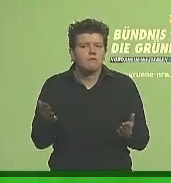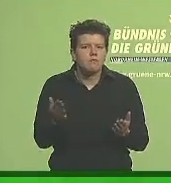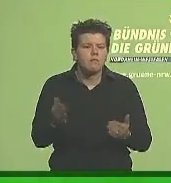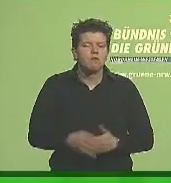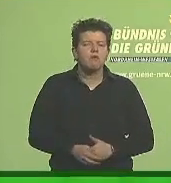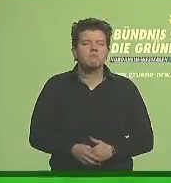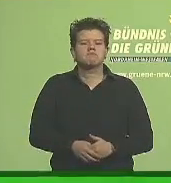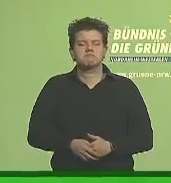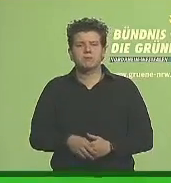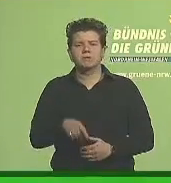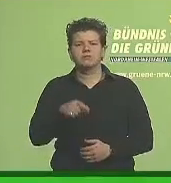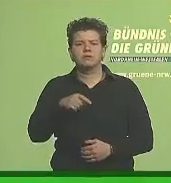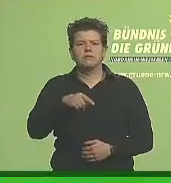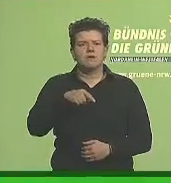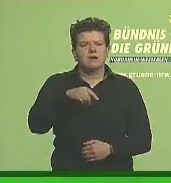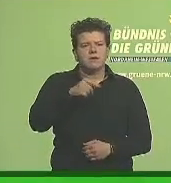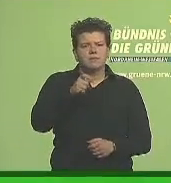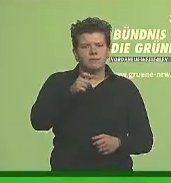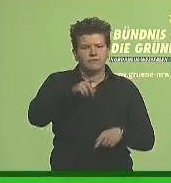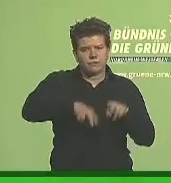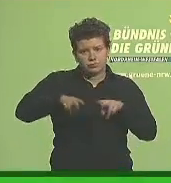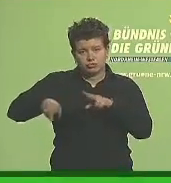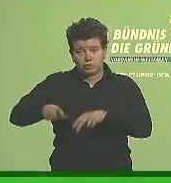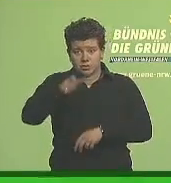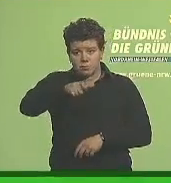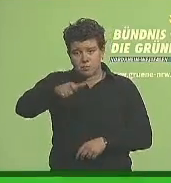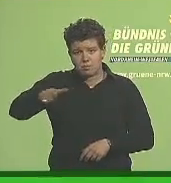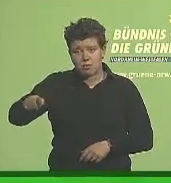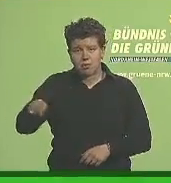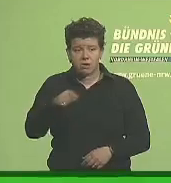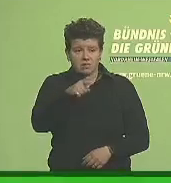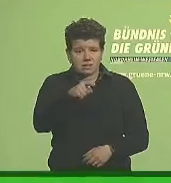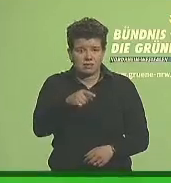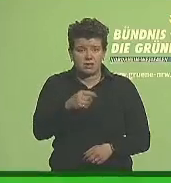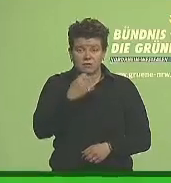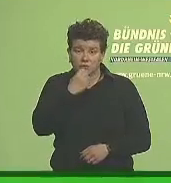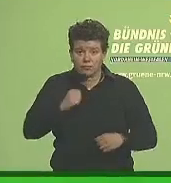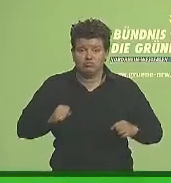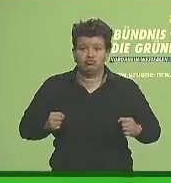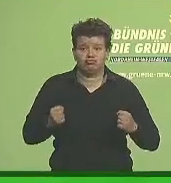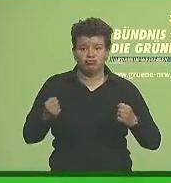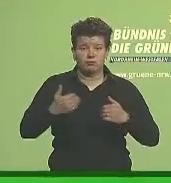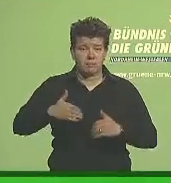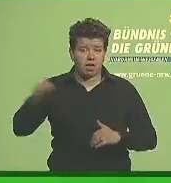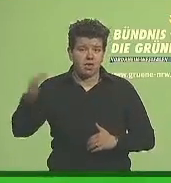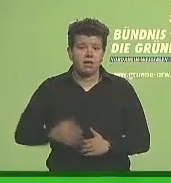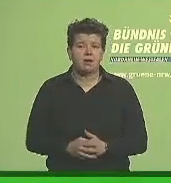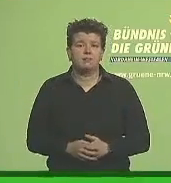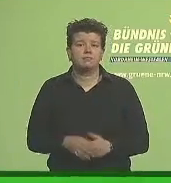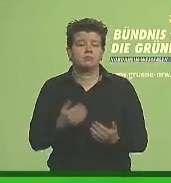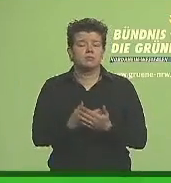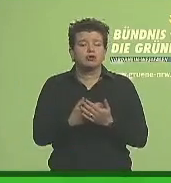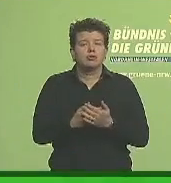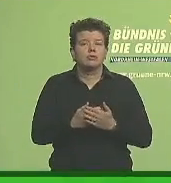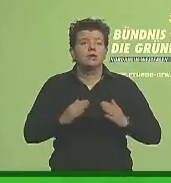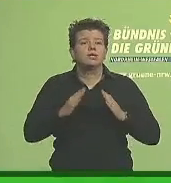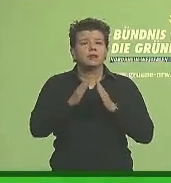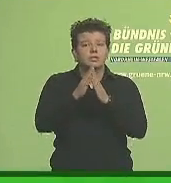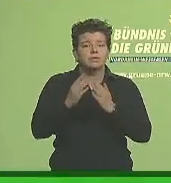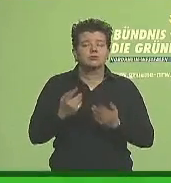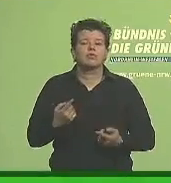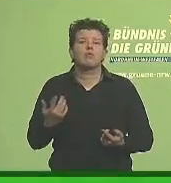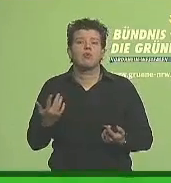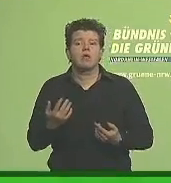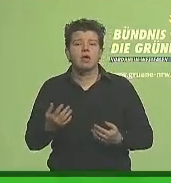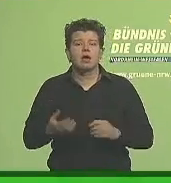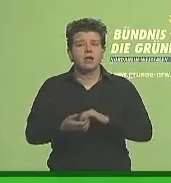und Bürgern, Genossenschaften, Umweltgruppen, bei den Kirchen, bei den Gewerkschaften, bei kleinen und mittleren Unternehmen.